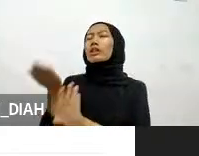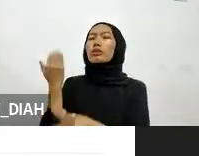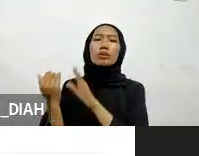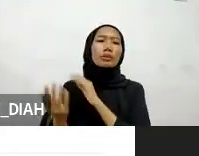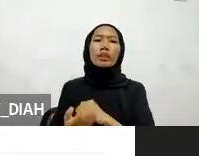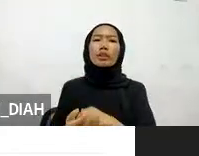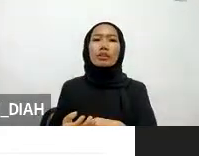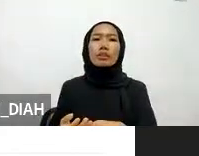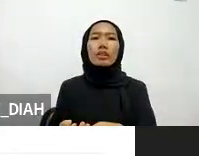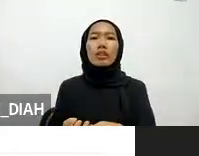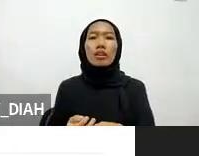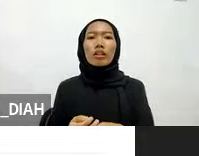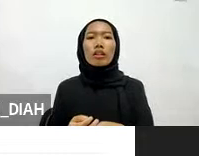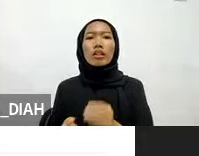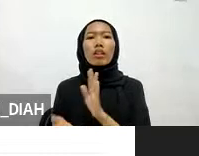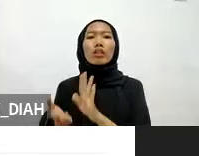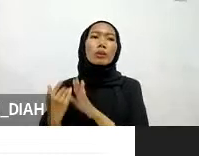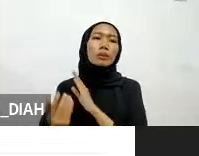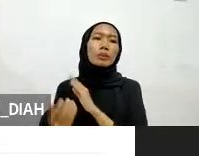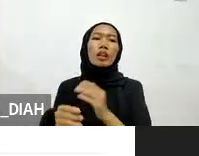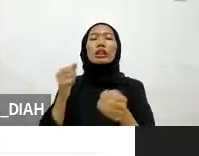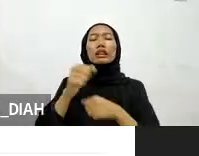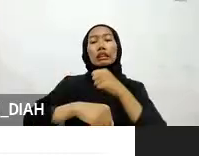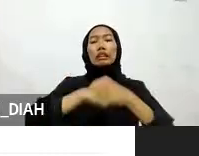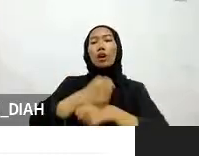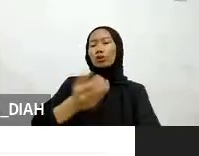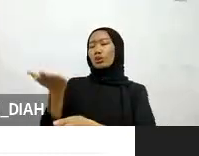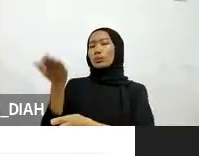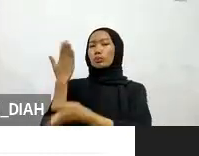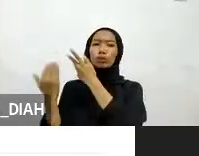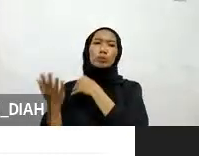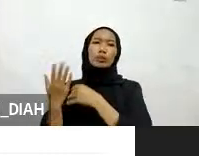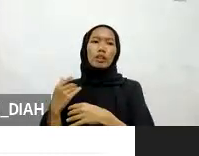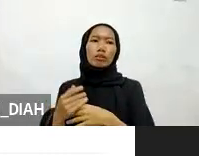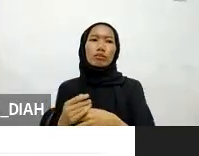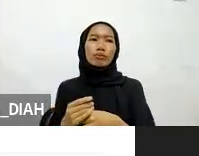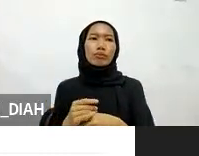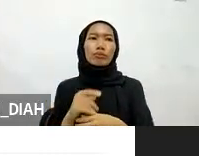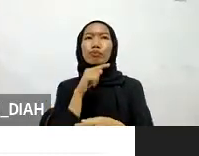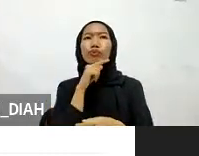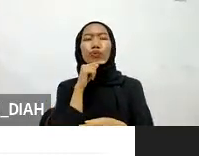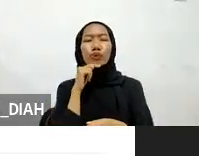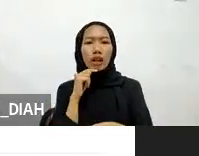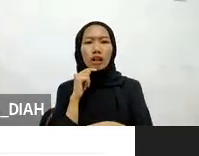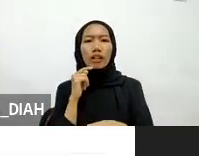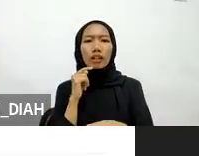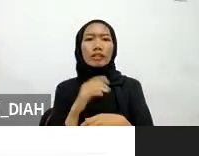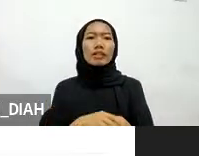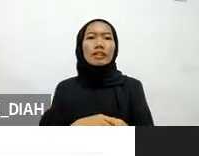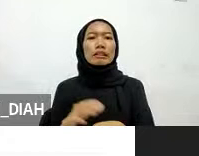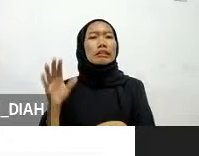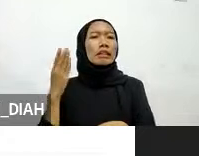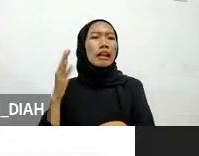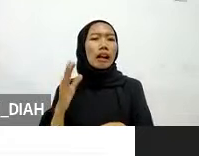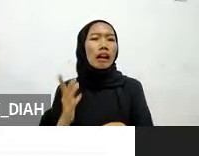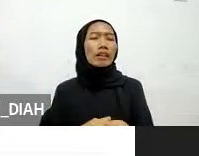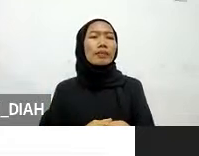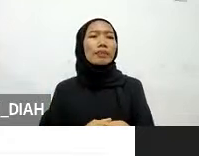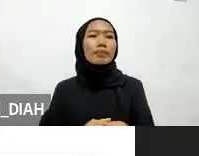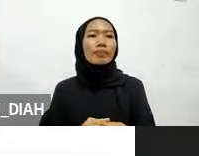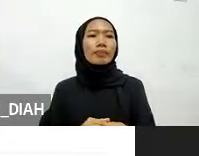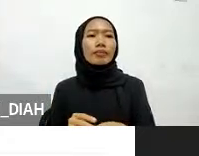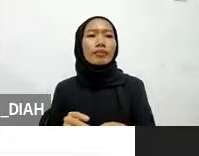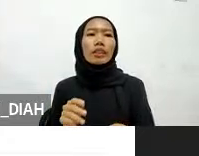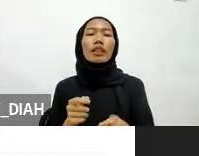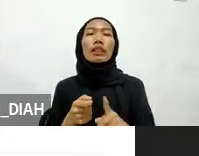jarang lagi datanya. Jadinya kita ada data Kemensos di level nasional yang hanya memuat sebenarnya